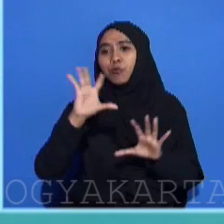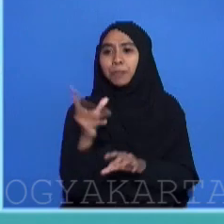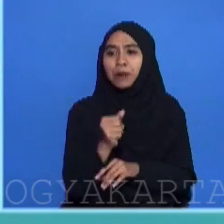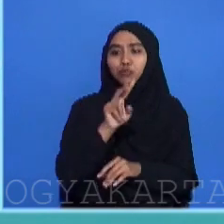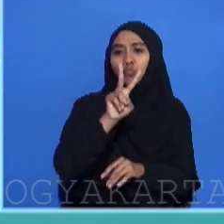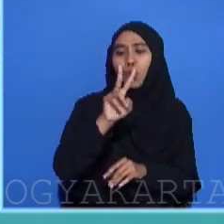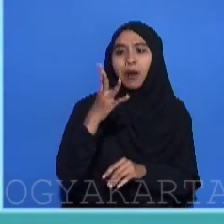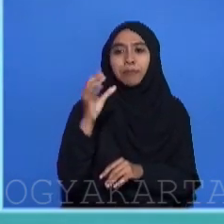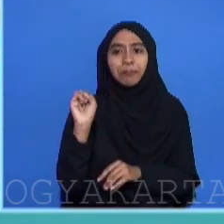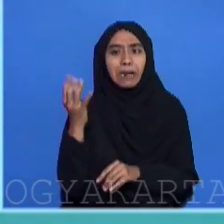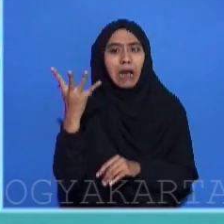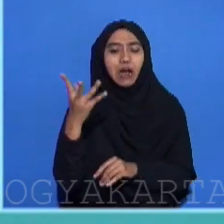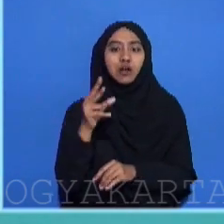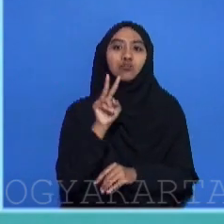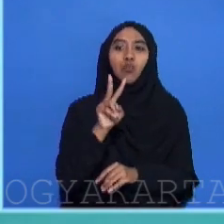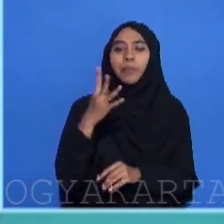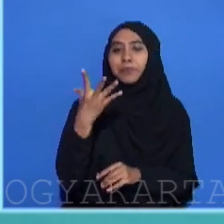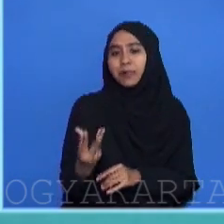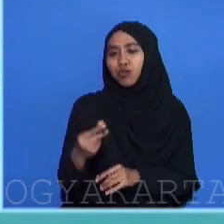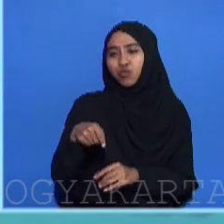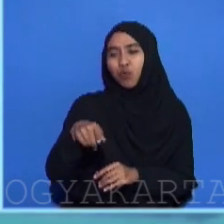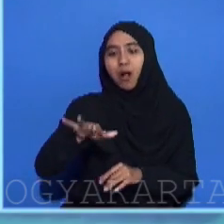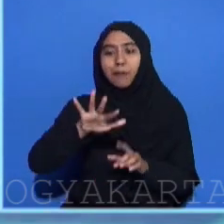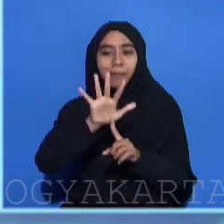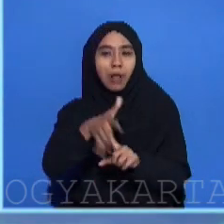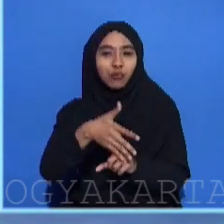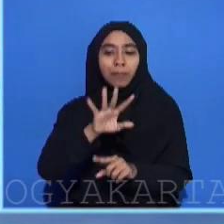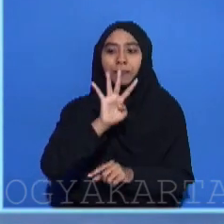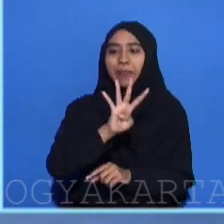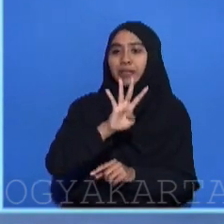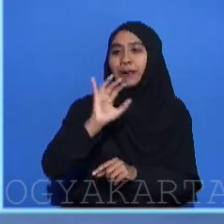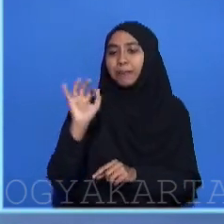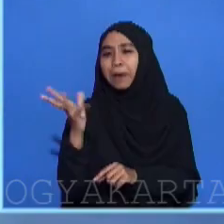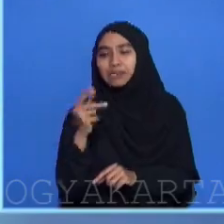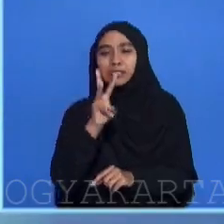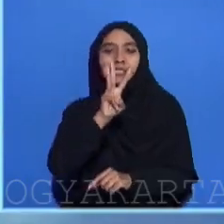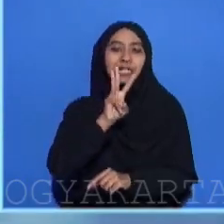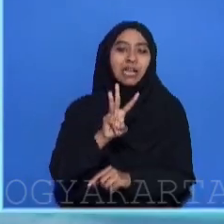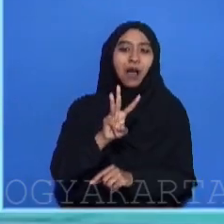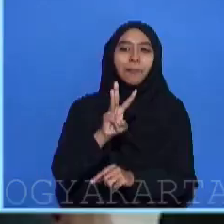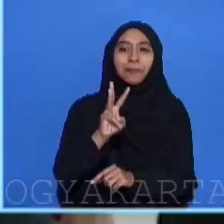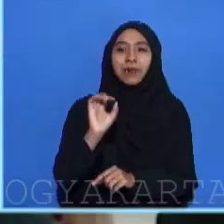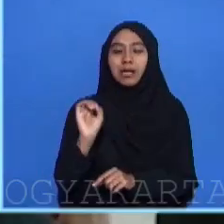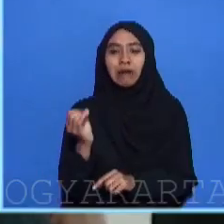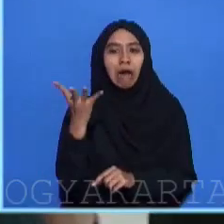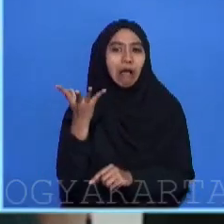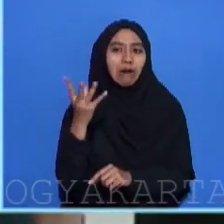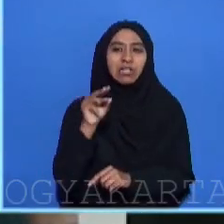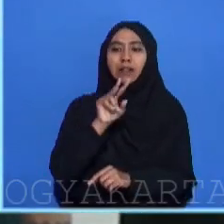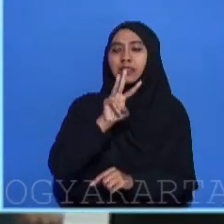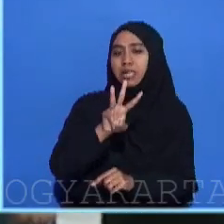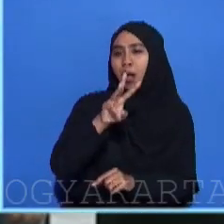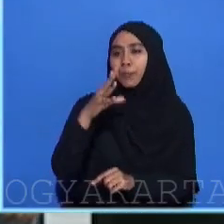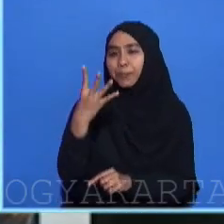6 perunggu disusul contingen kabupaten Bantul dengan 4 medali emas 3 perak dan tiga perunggu peringkat ketiga